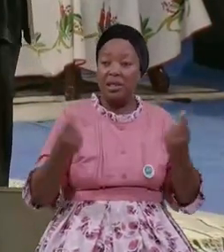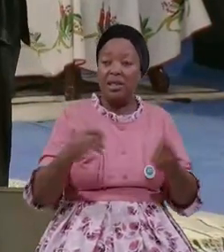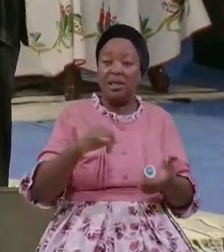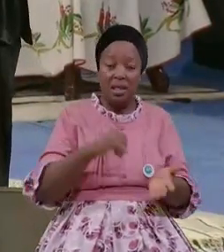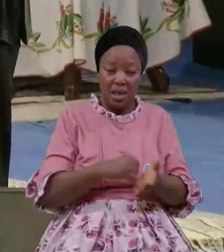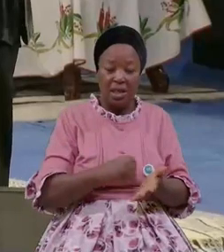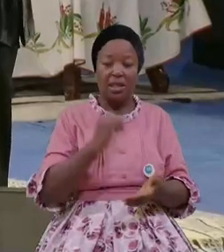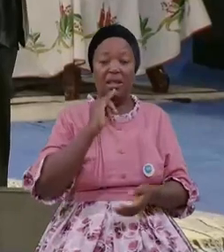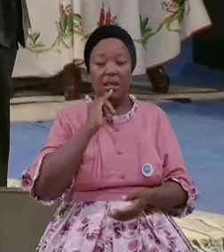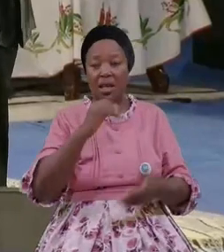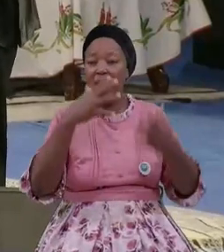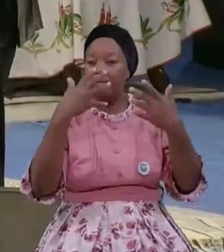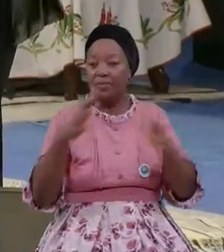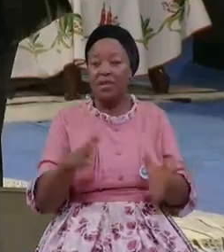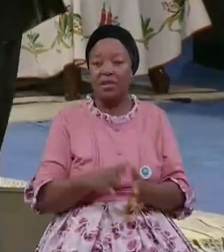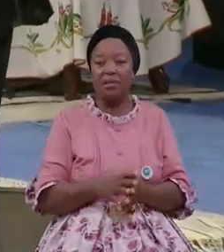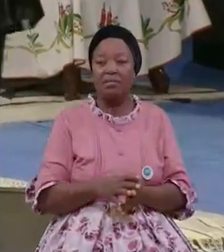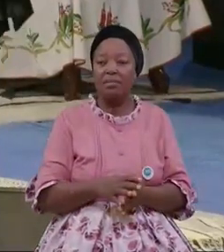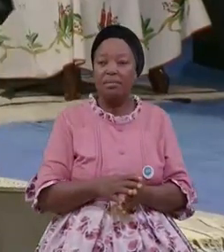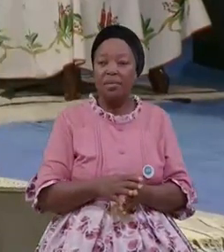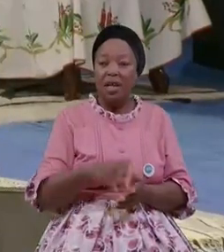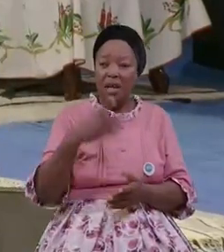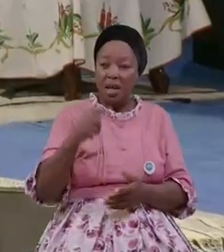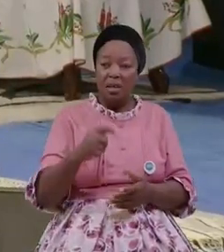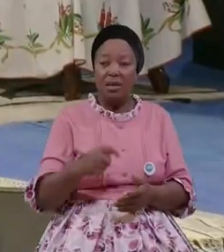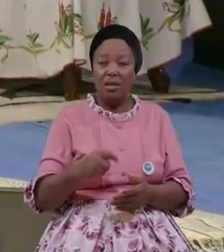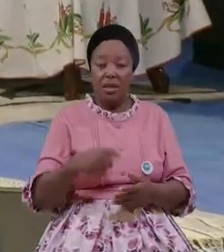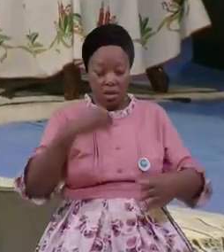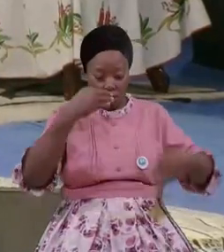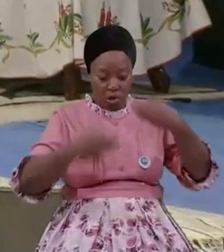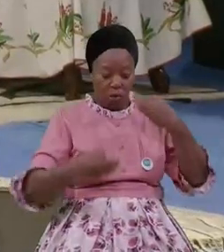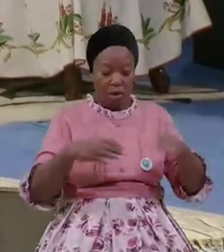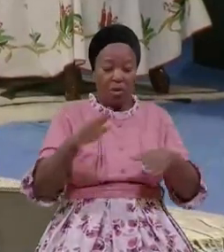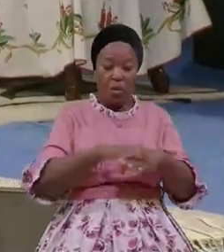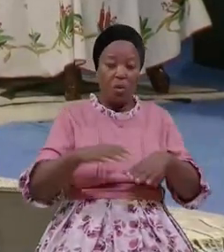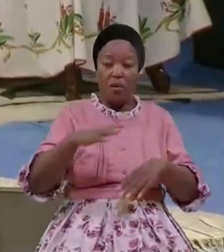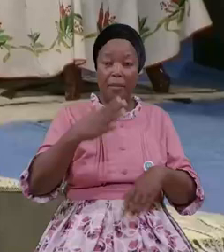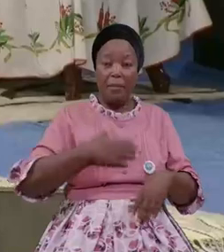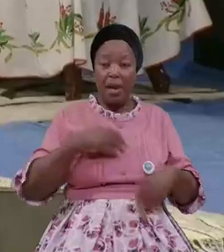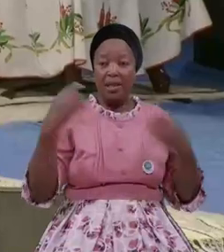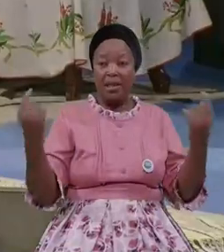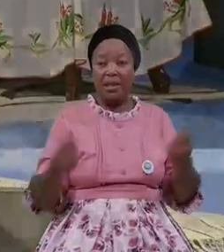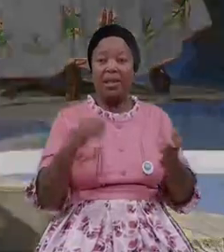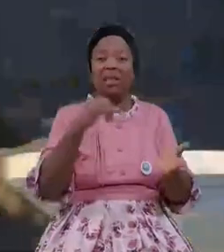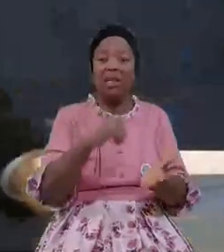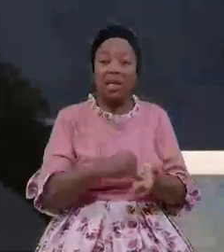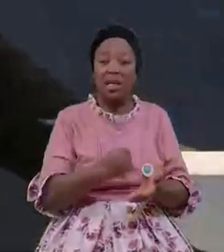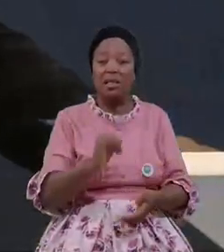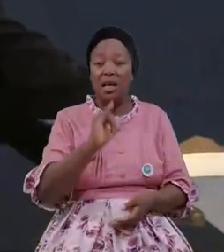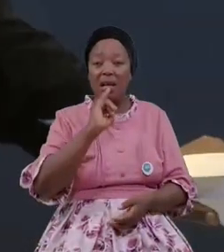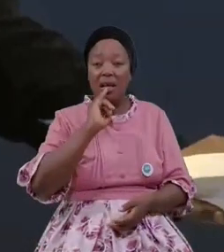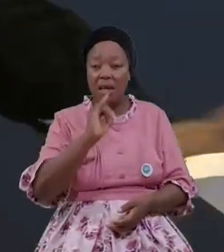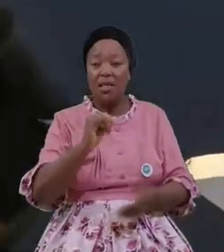péchés tu t'es accompli le jugement sur mes péchés tout es